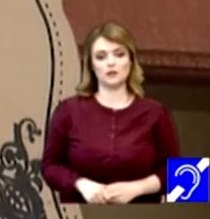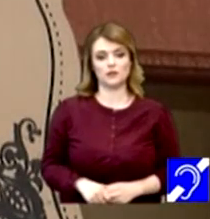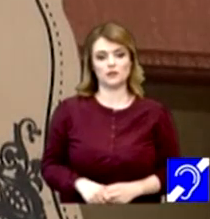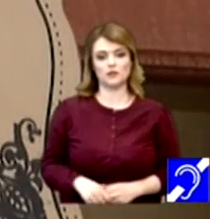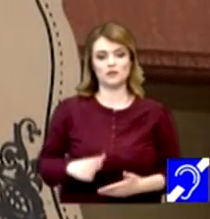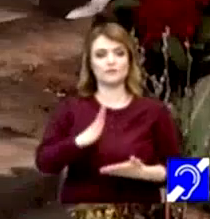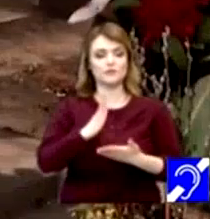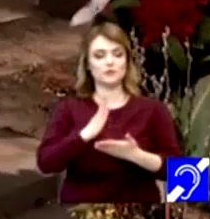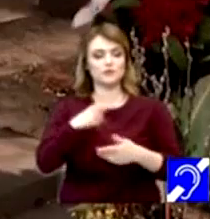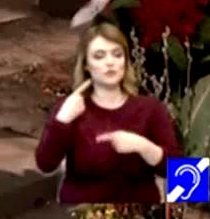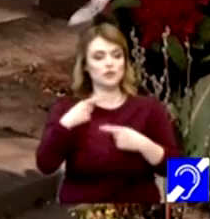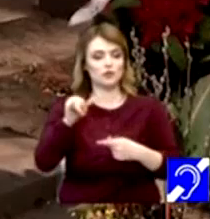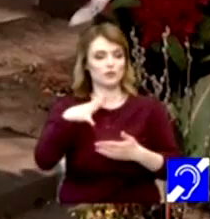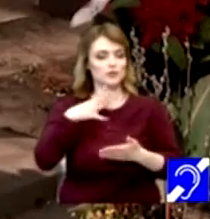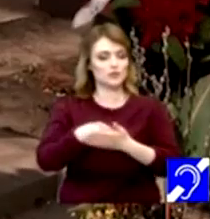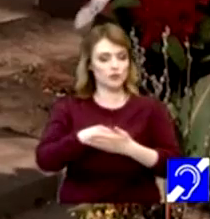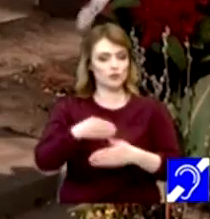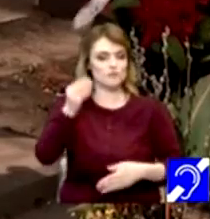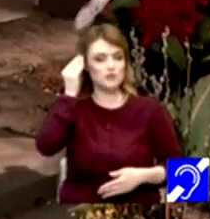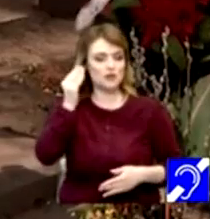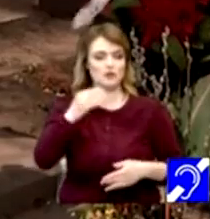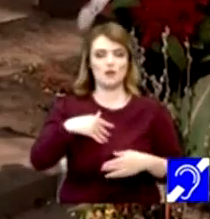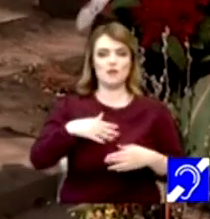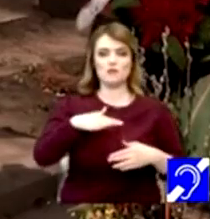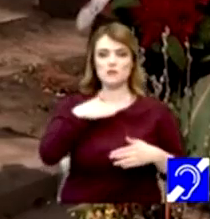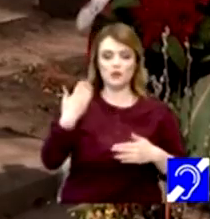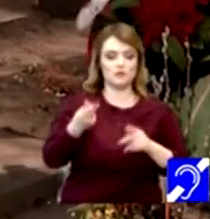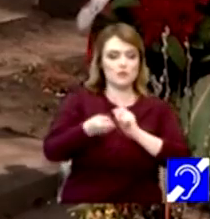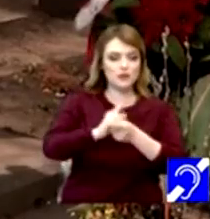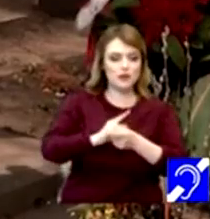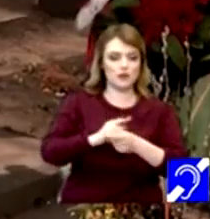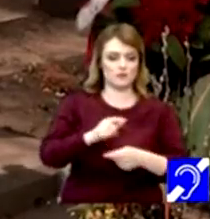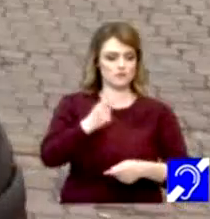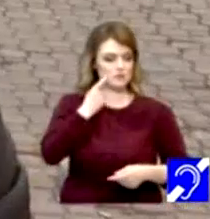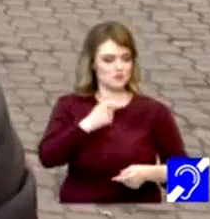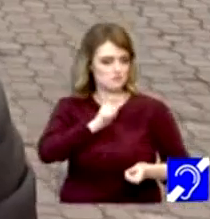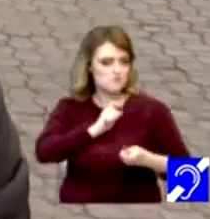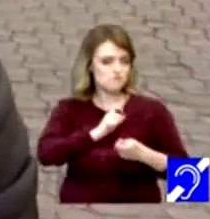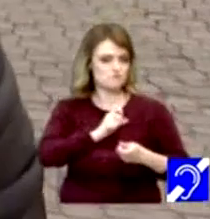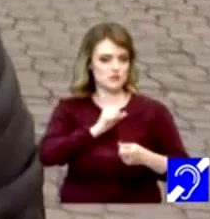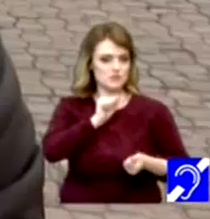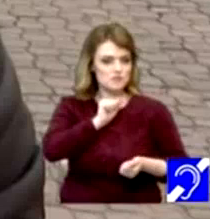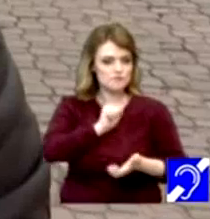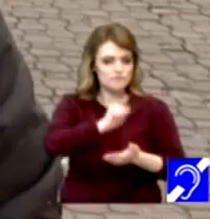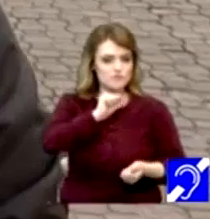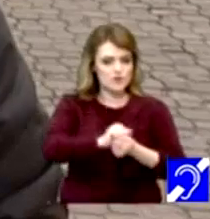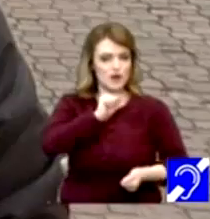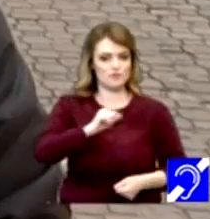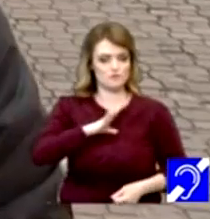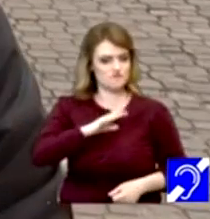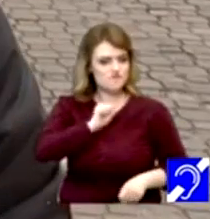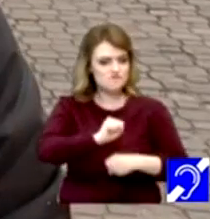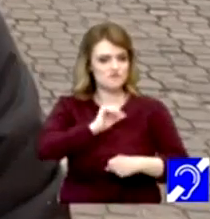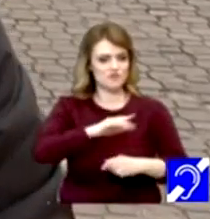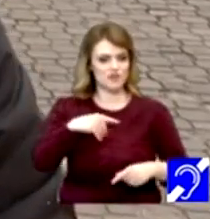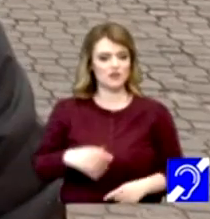și o poziție câteodată și dură, poate supărat, dar se impunea. Am avut marele noroc atunci când am venit